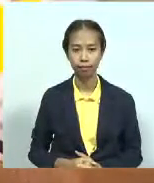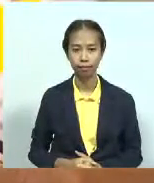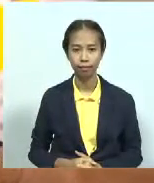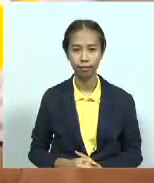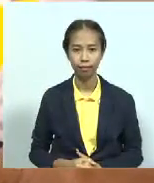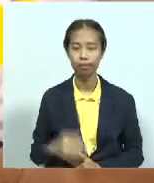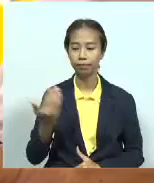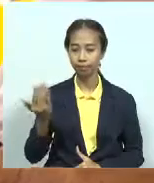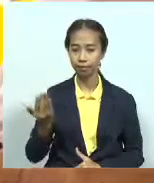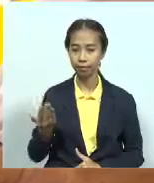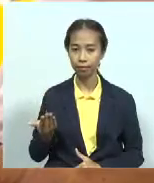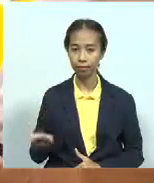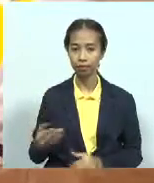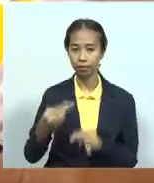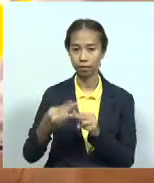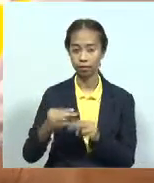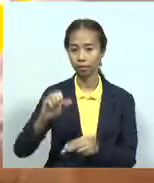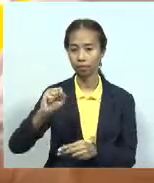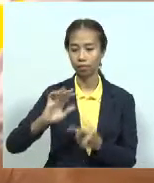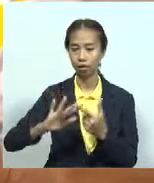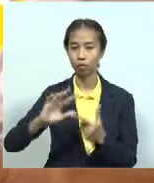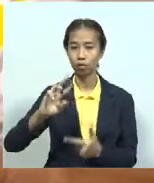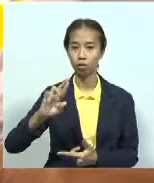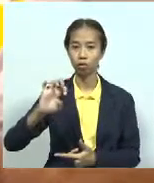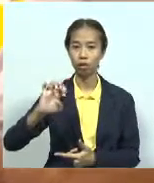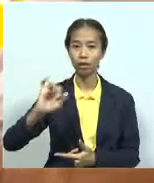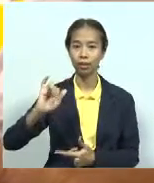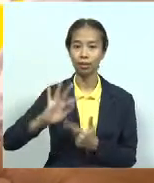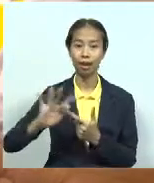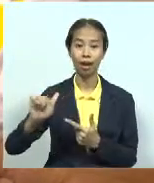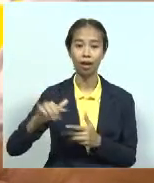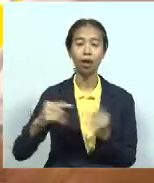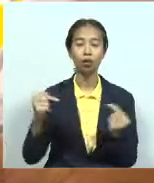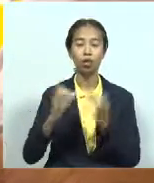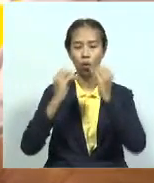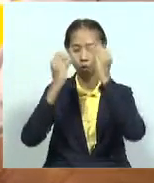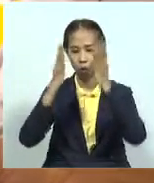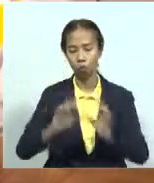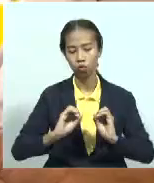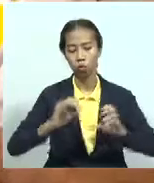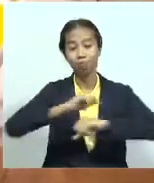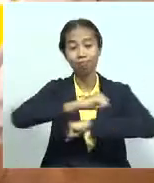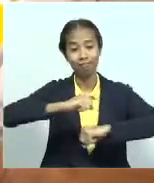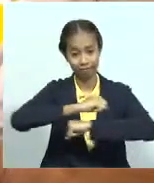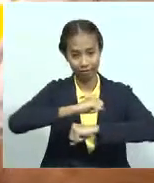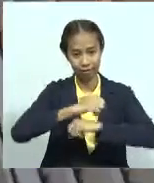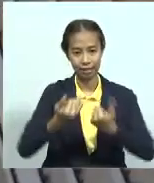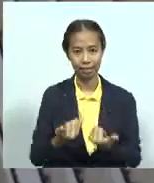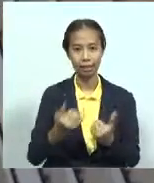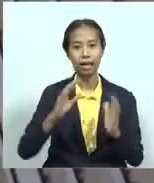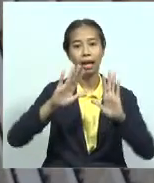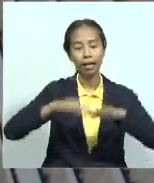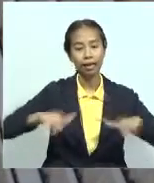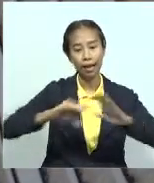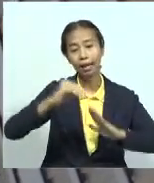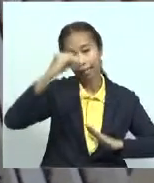ด้านนายสุริยาแจ่มจำรัดมาสเตอร์วิชาพละศึกษานะคะก็เล่าให้ฟังถึงช่วงที่เกิดเหตุว่านักเรียนกำลังเรียน